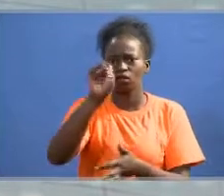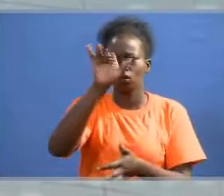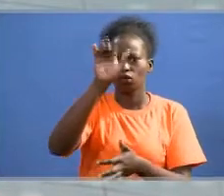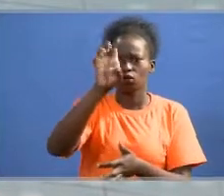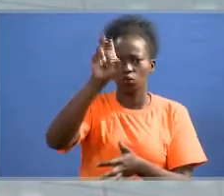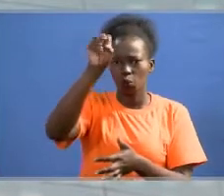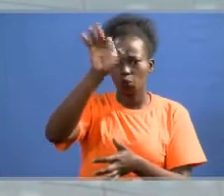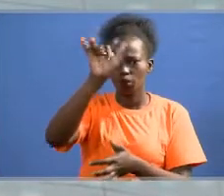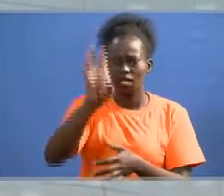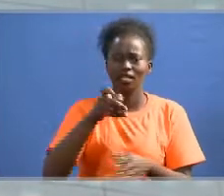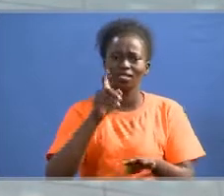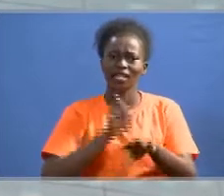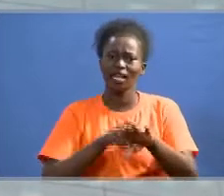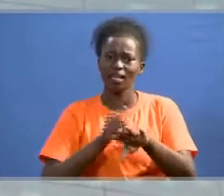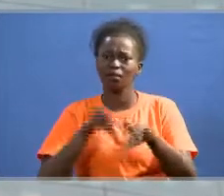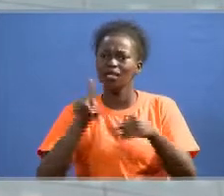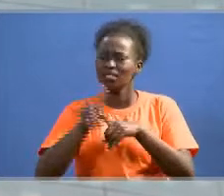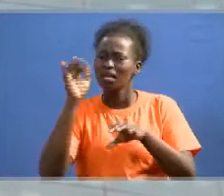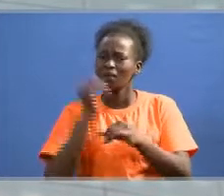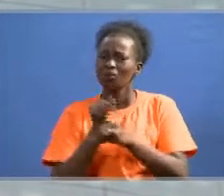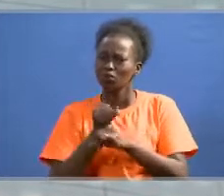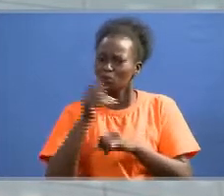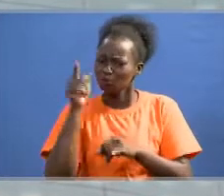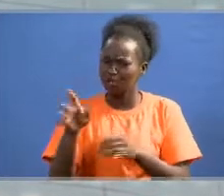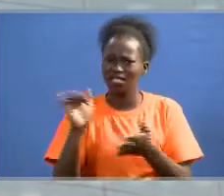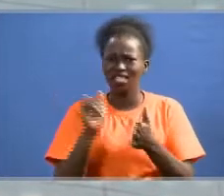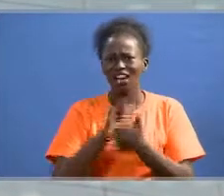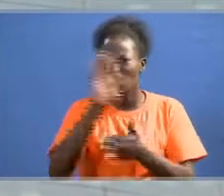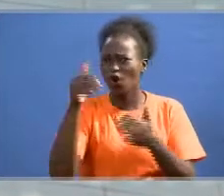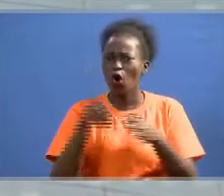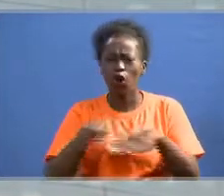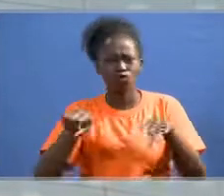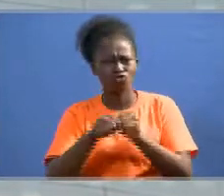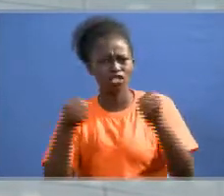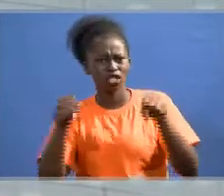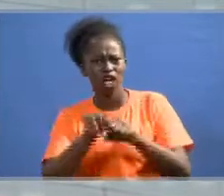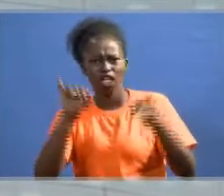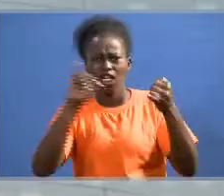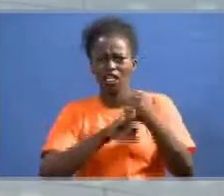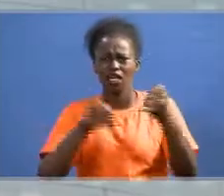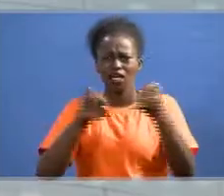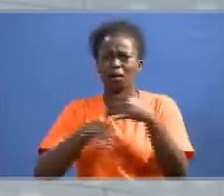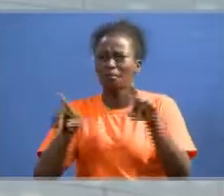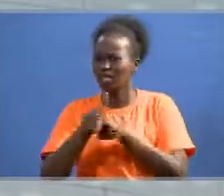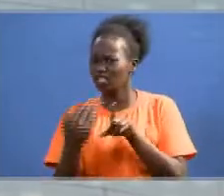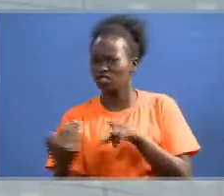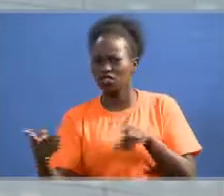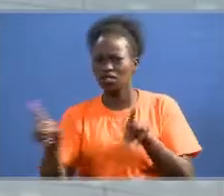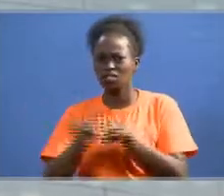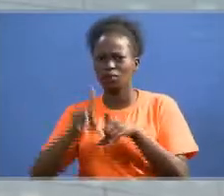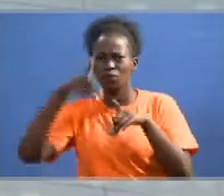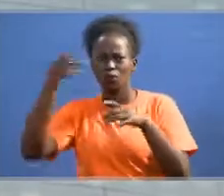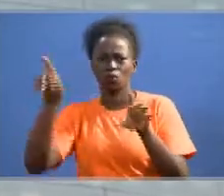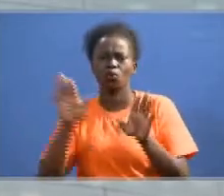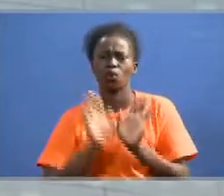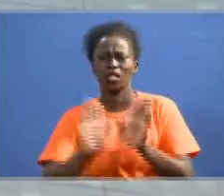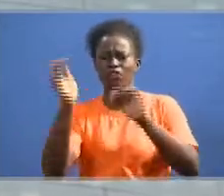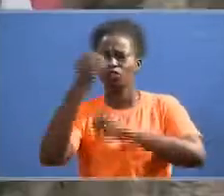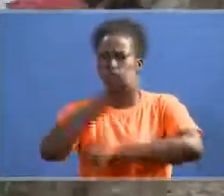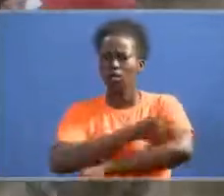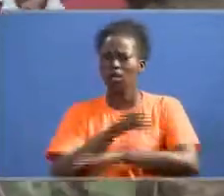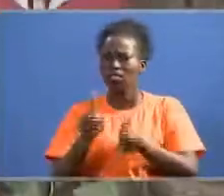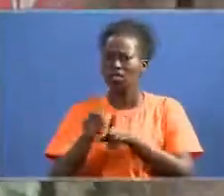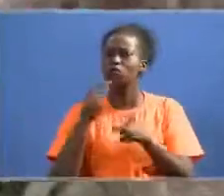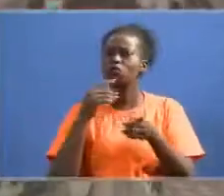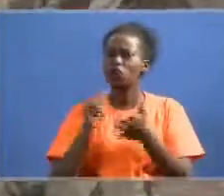ya Embu, walisema tangu ujio wa biashara hiyo ndoa nyingi zimeweza kuvunjika, huku watoto wengi wakiishia kuacha shule. Aidha,